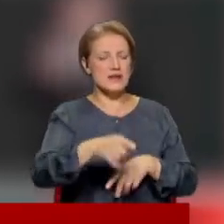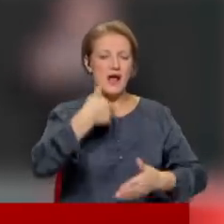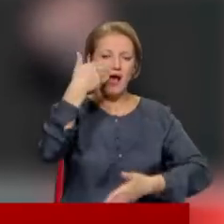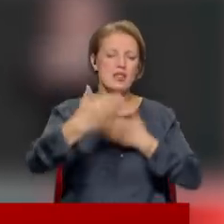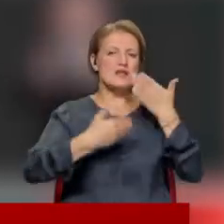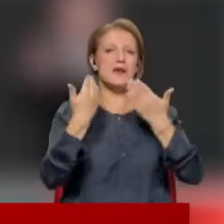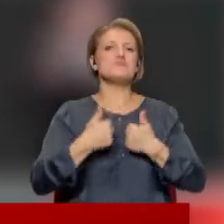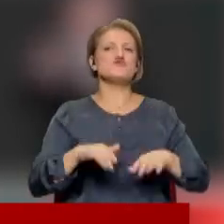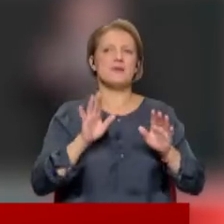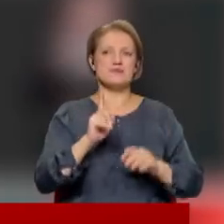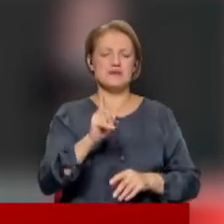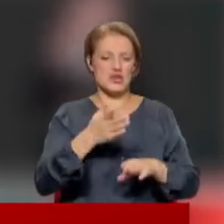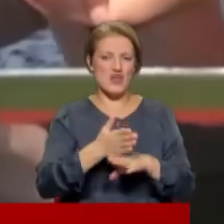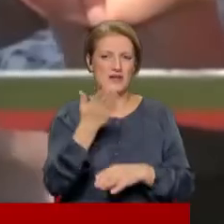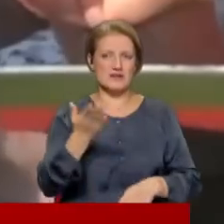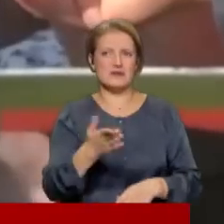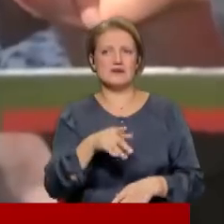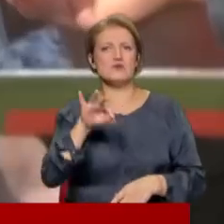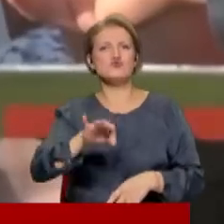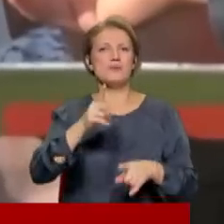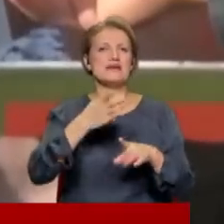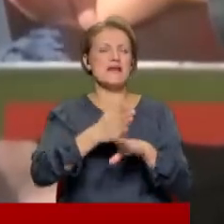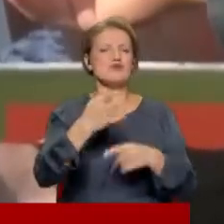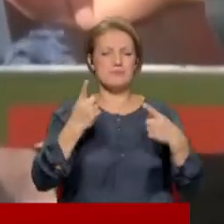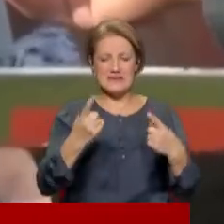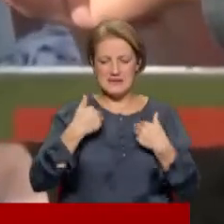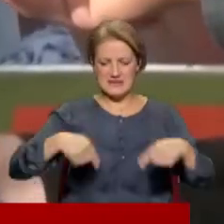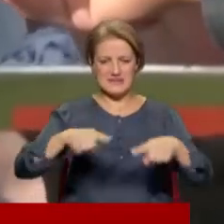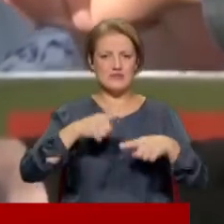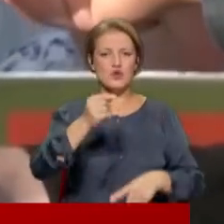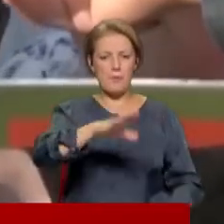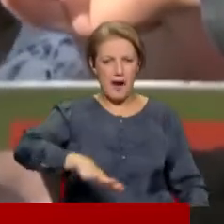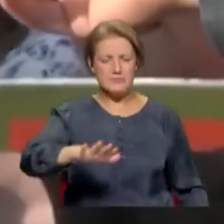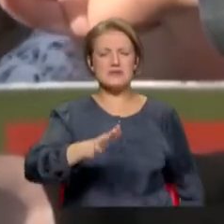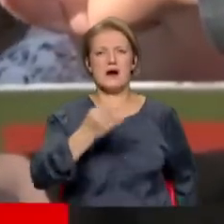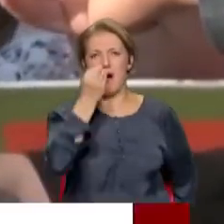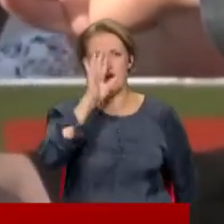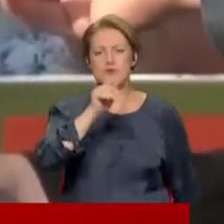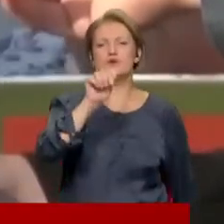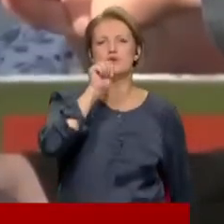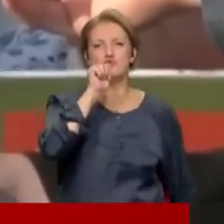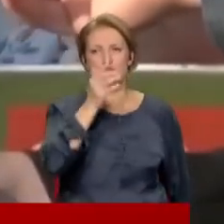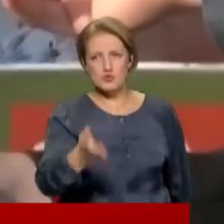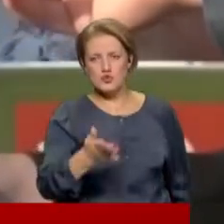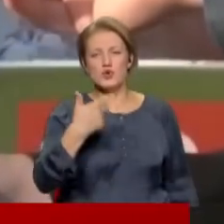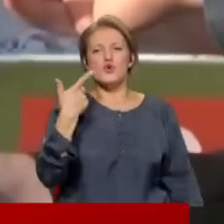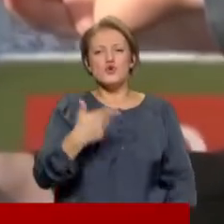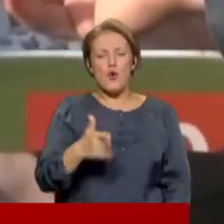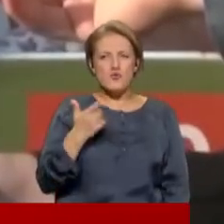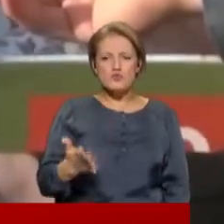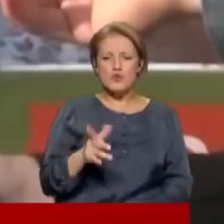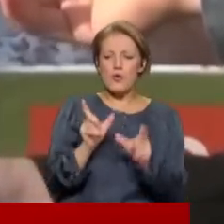izah edemeyeceğimiz bir gerçektir. Şu bir gerçek, biz toprağımızı, ağacımızı, suyumuzu,